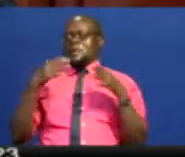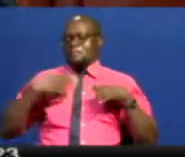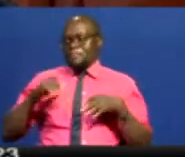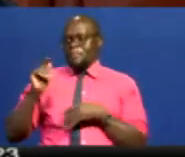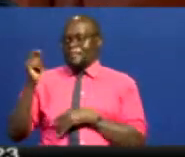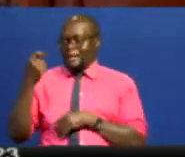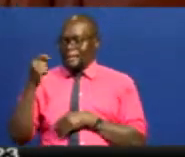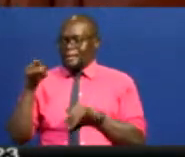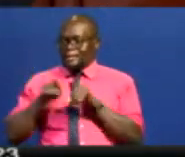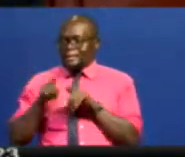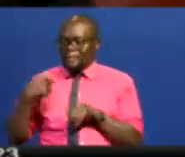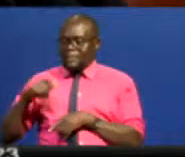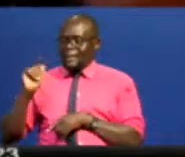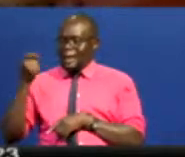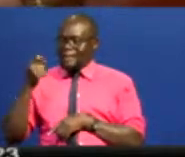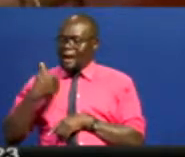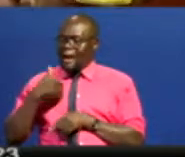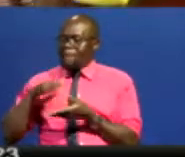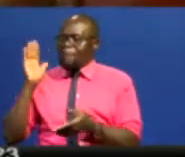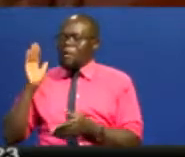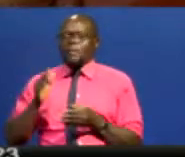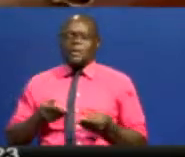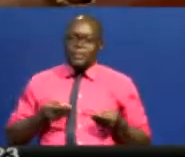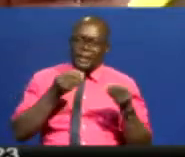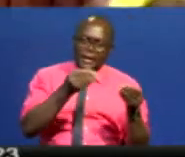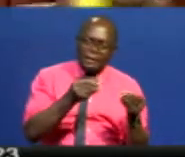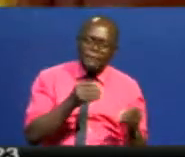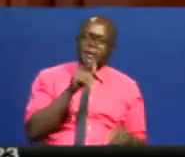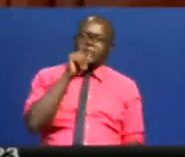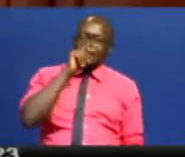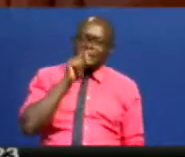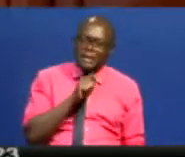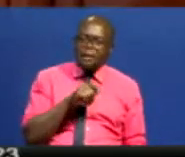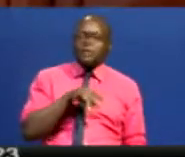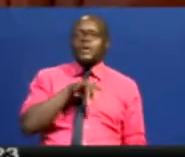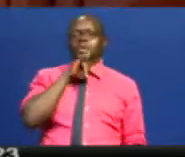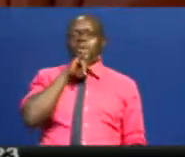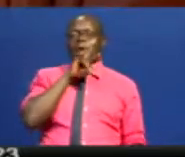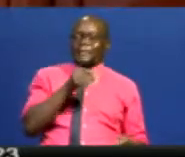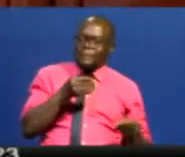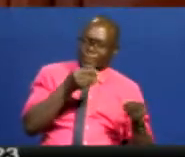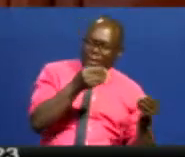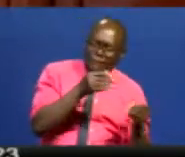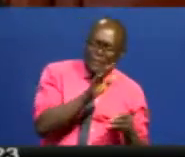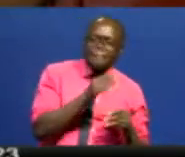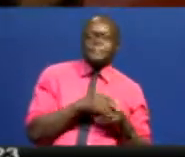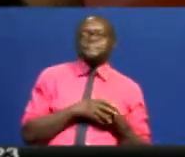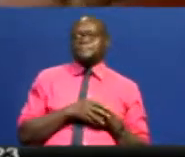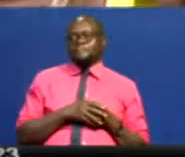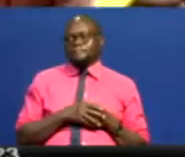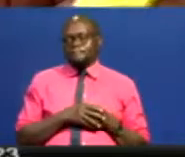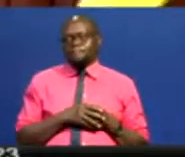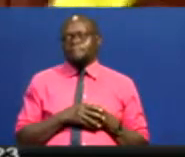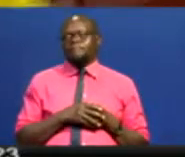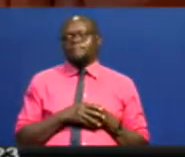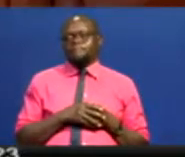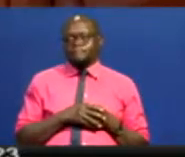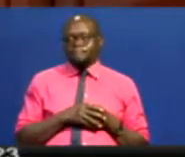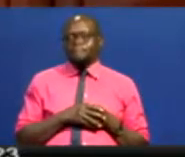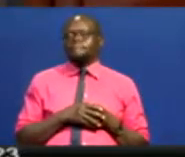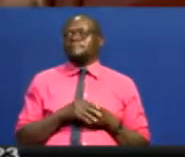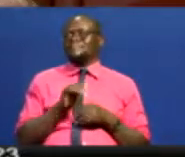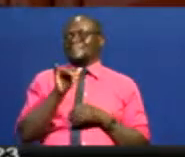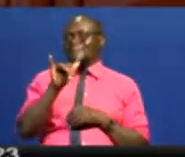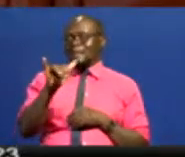Kenya, na sisi kama wao wakati wao ni wa kiangazi, na sisi pia chakula kinatoka Kenya kinaenda kuwasaidia wale.